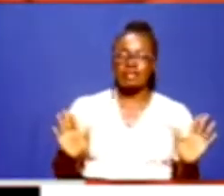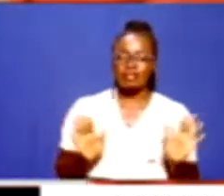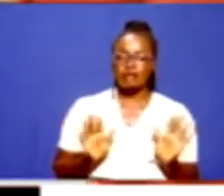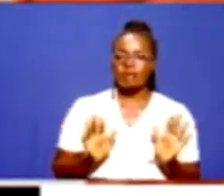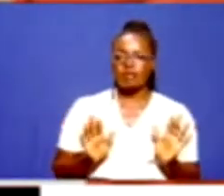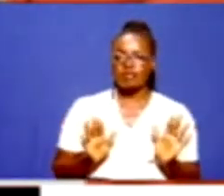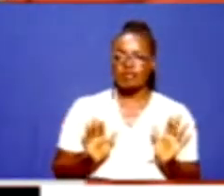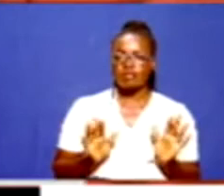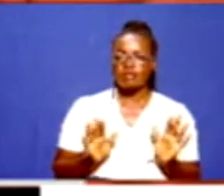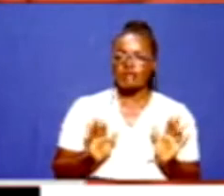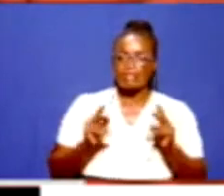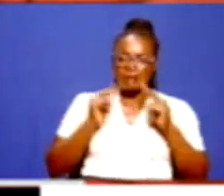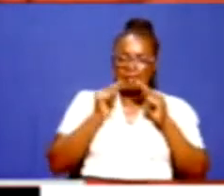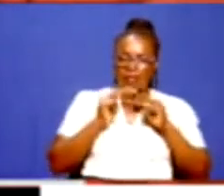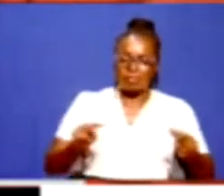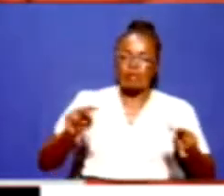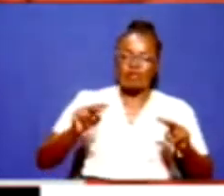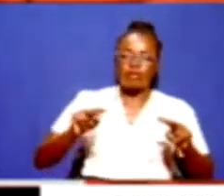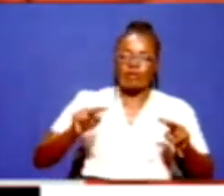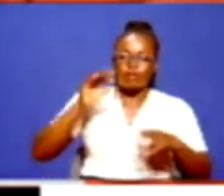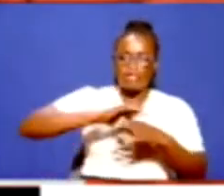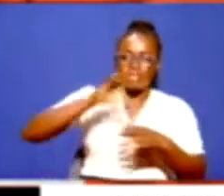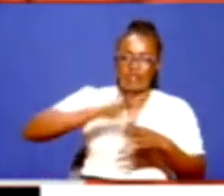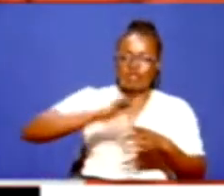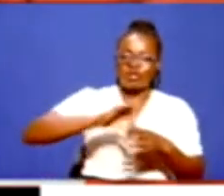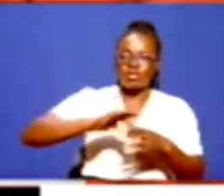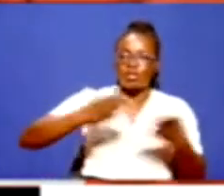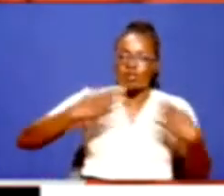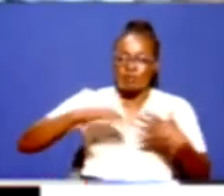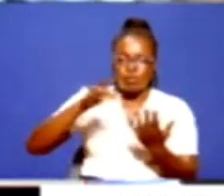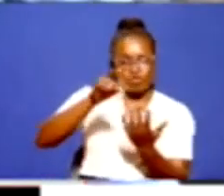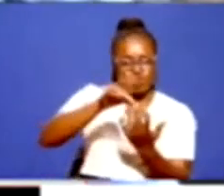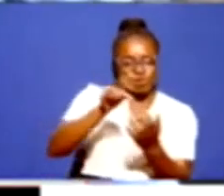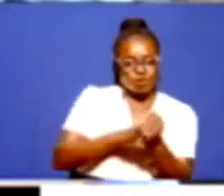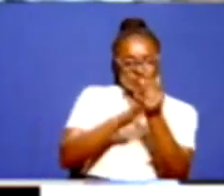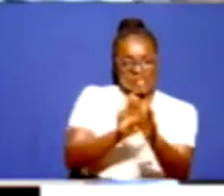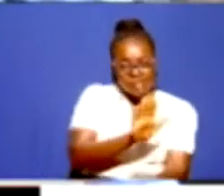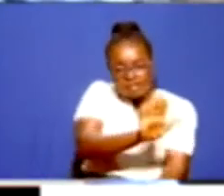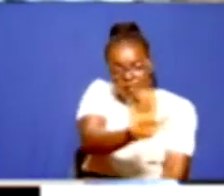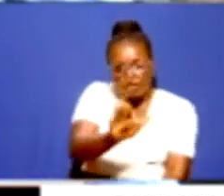tufanye uchaguzi ambaye watu wanachagua viongozi ambaye wanataka.